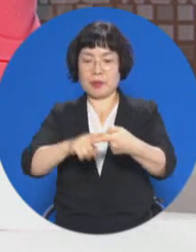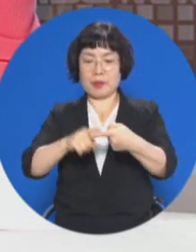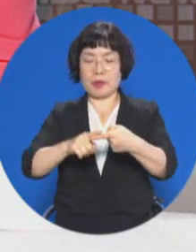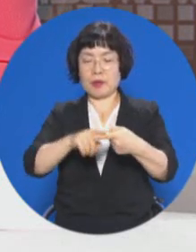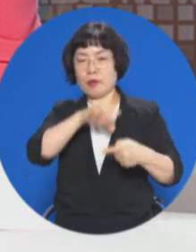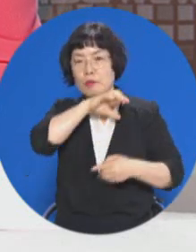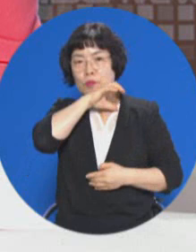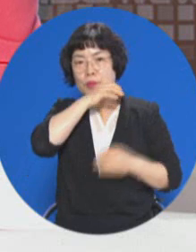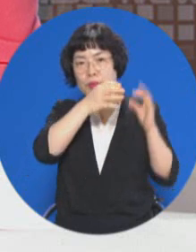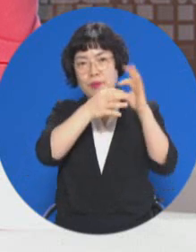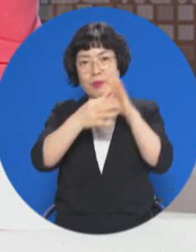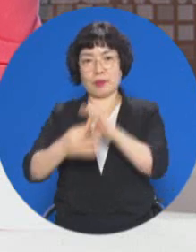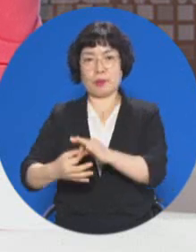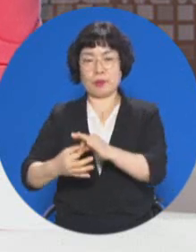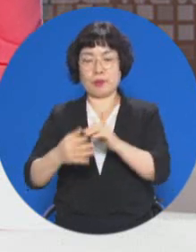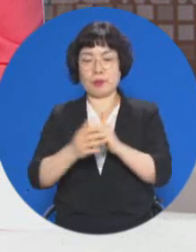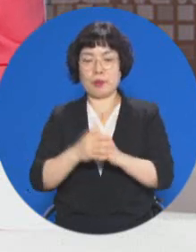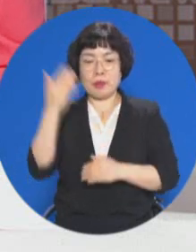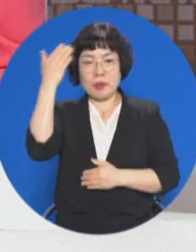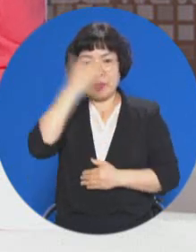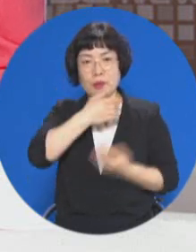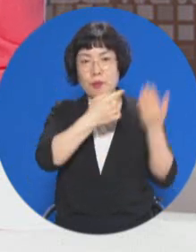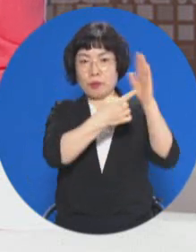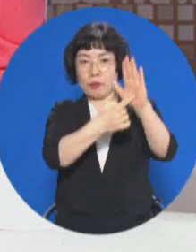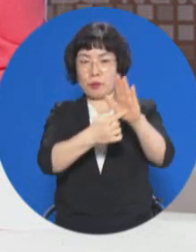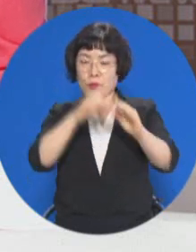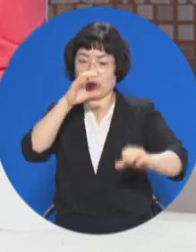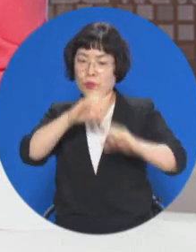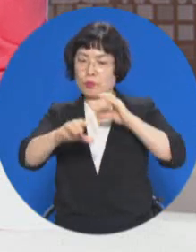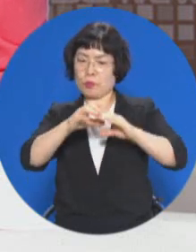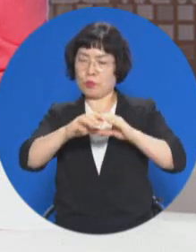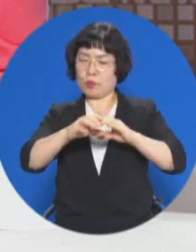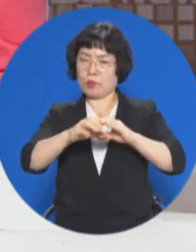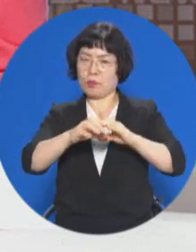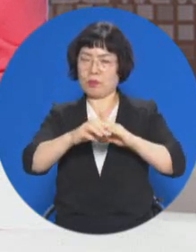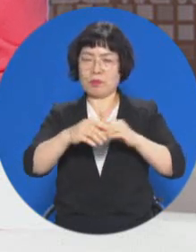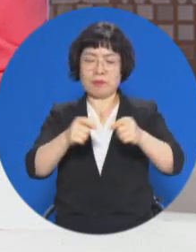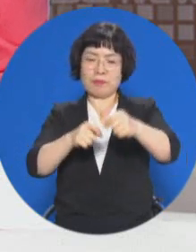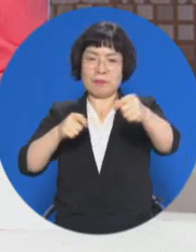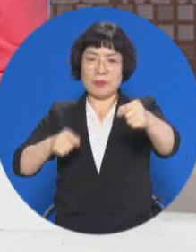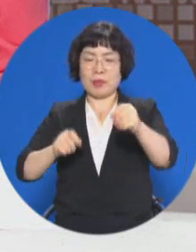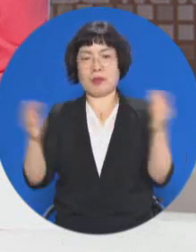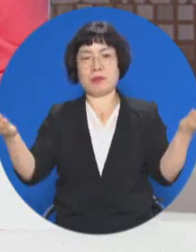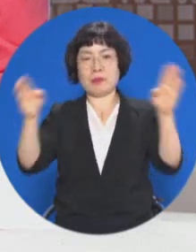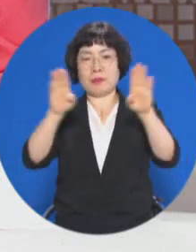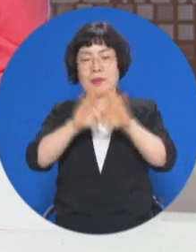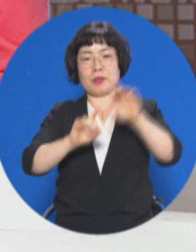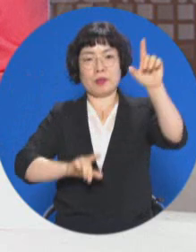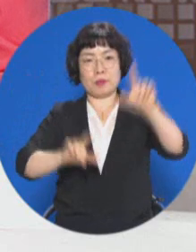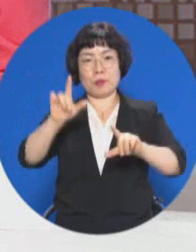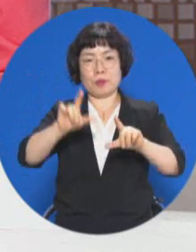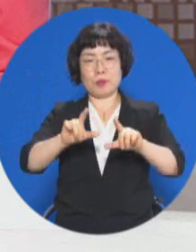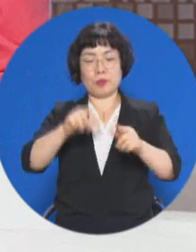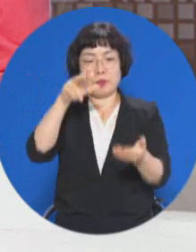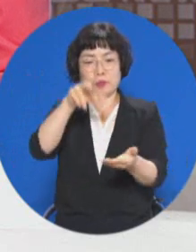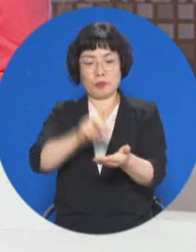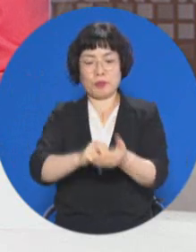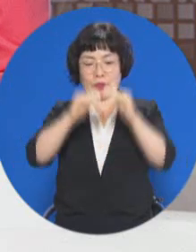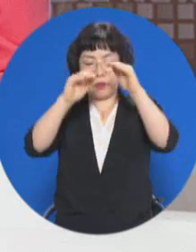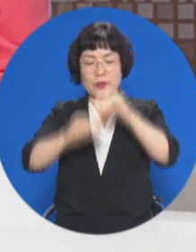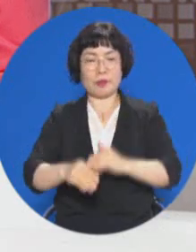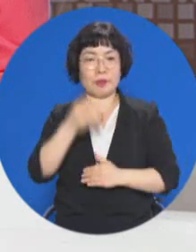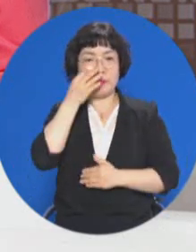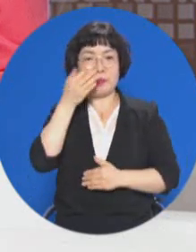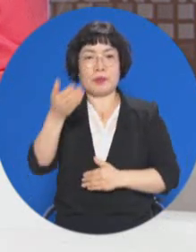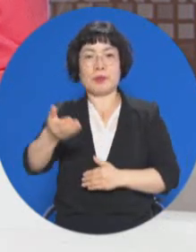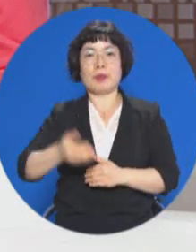불만이 터져나왔습니다. 투명한 공개나 소통과는 거리감은 여전히 폐쇄적인 자세라는 지적이 많습니다. 조희원 기자가